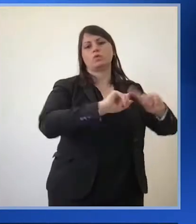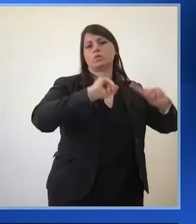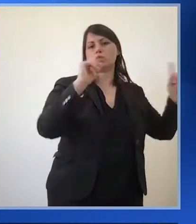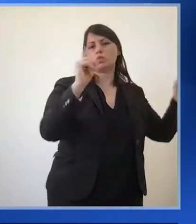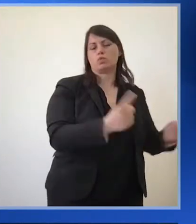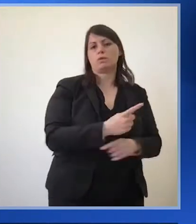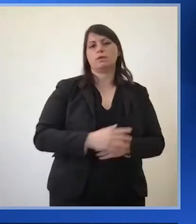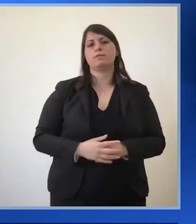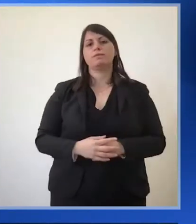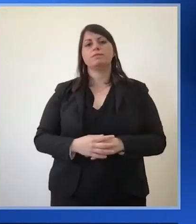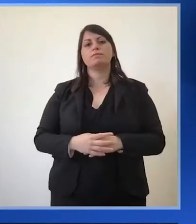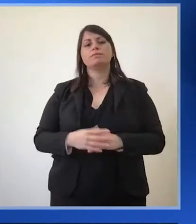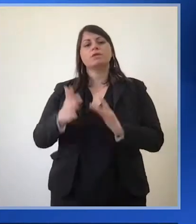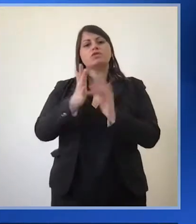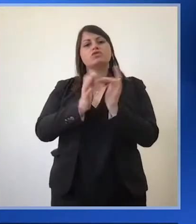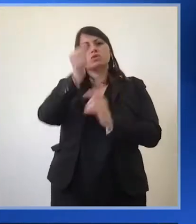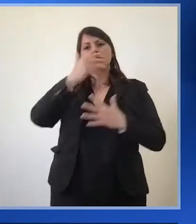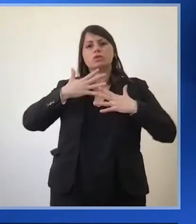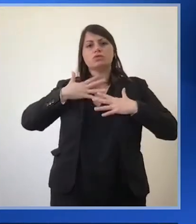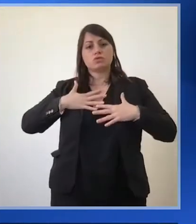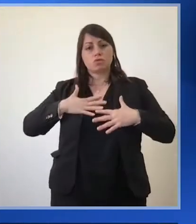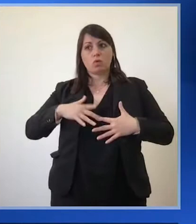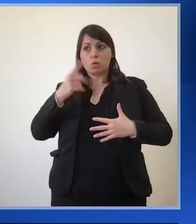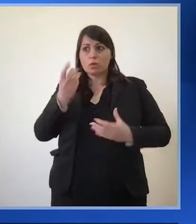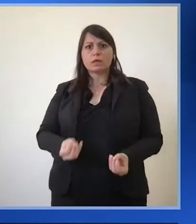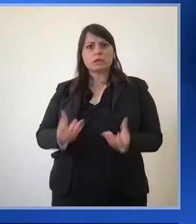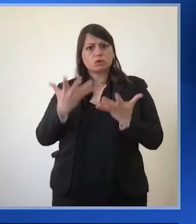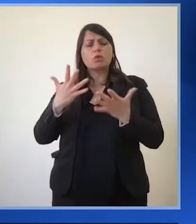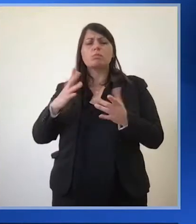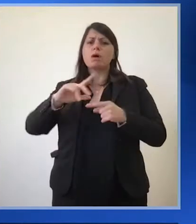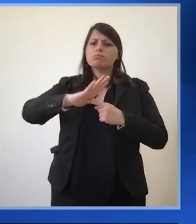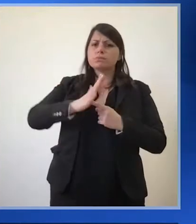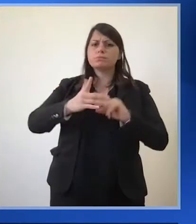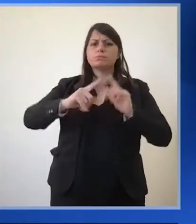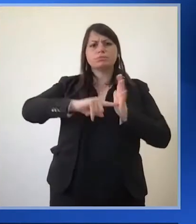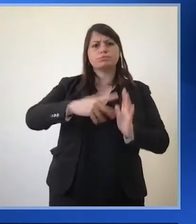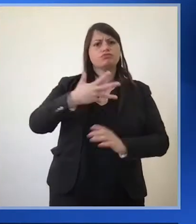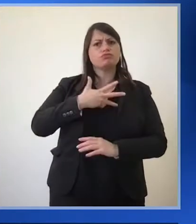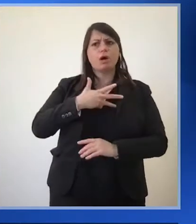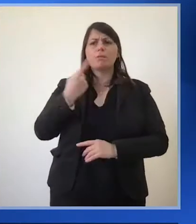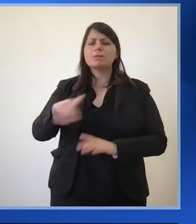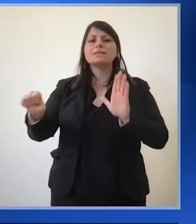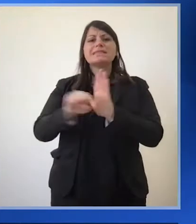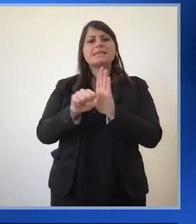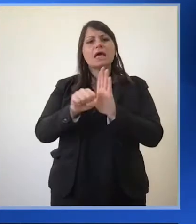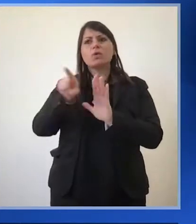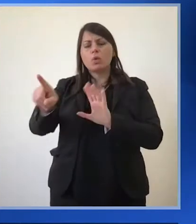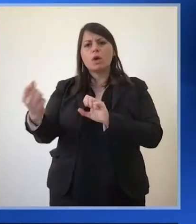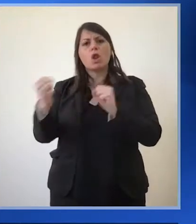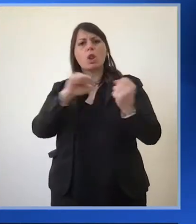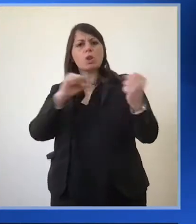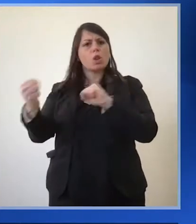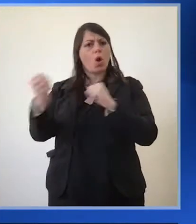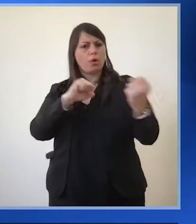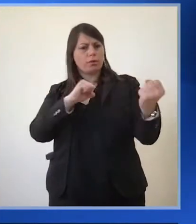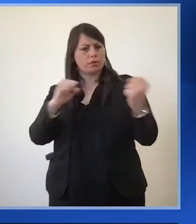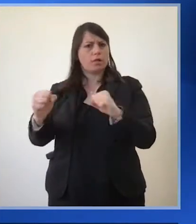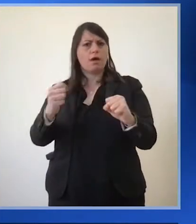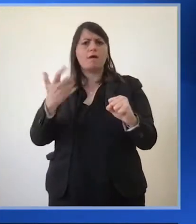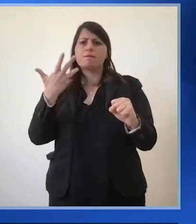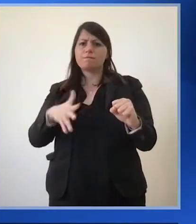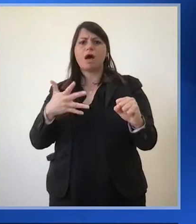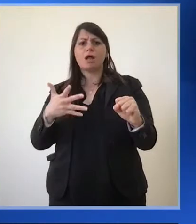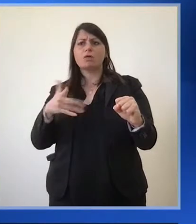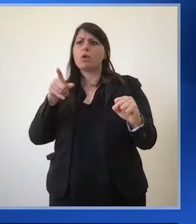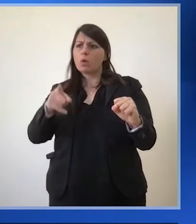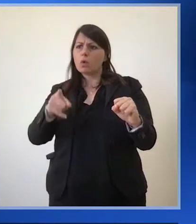nel corpo di Gesù risorto sono il segno della lotta che Lui ha combattuto e vinto